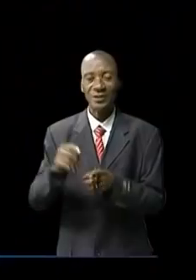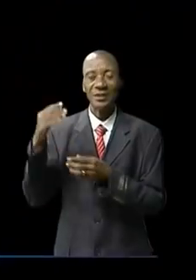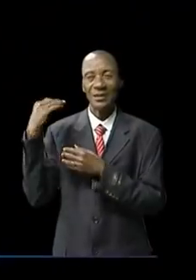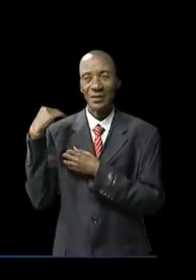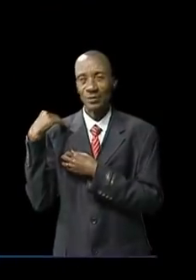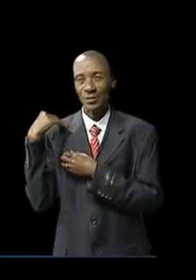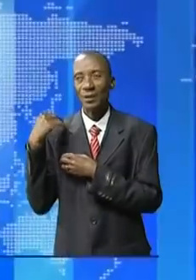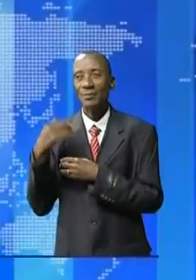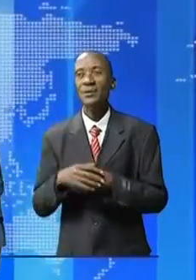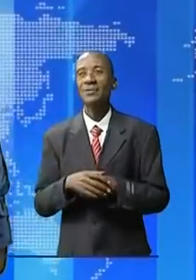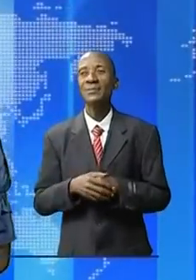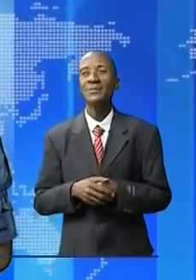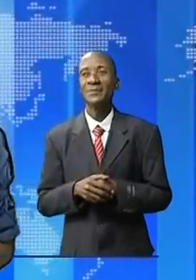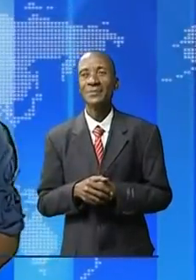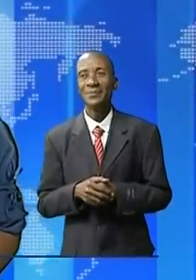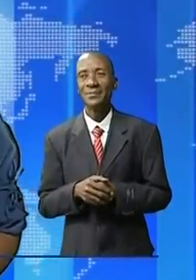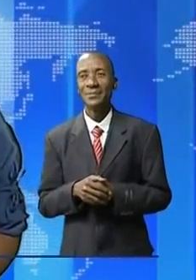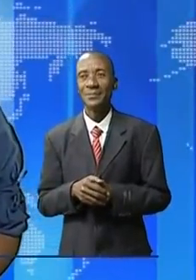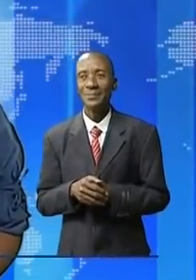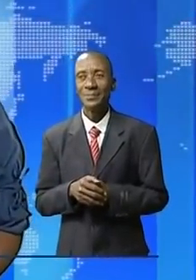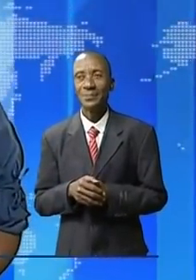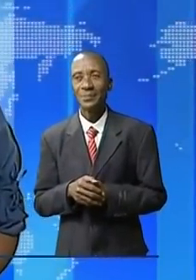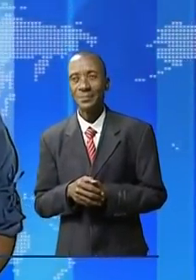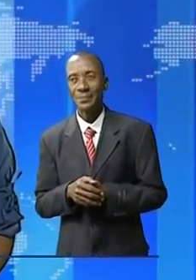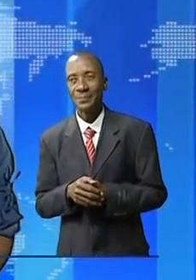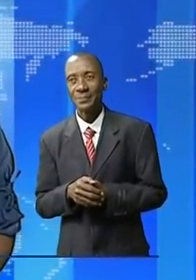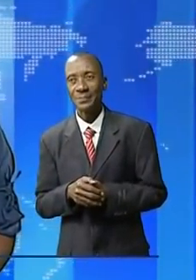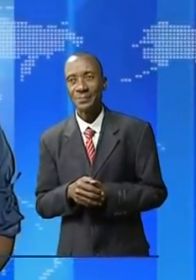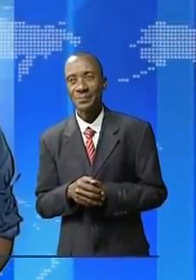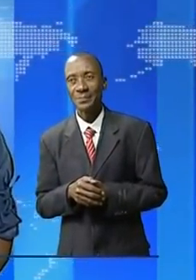Voilà, c'est donc par cet élément que...